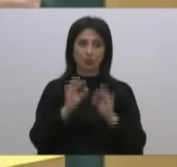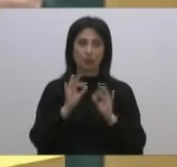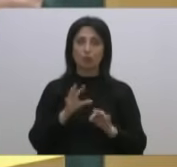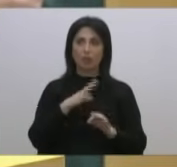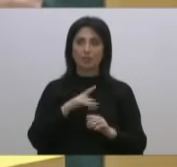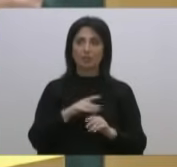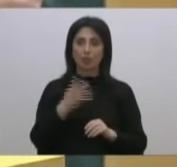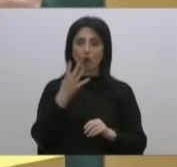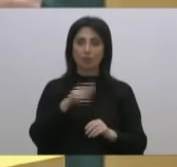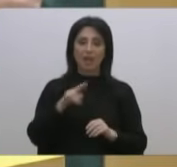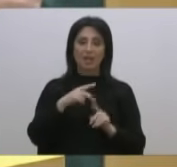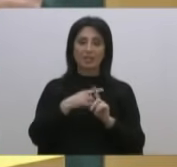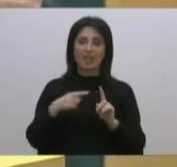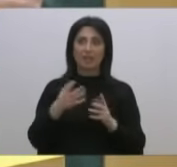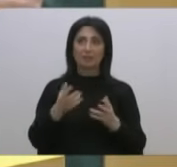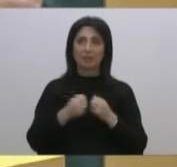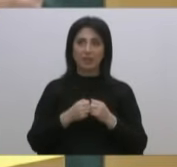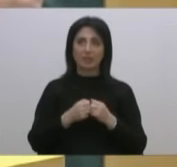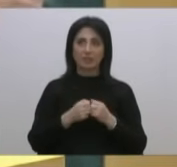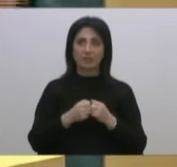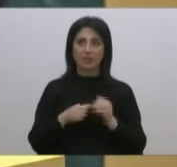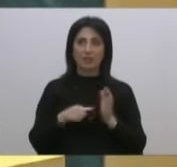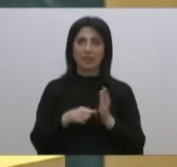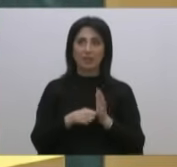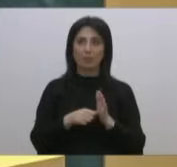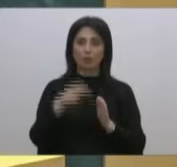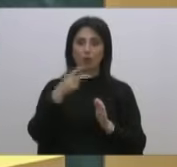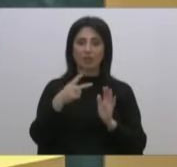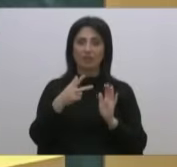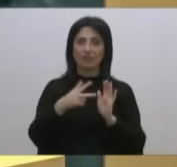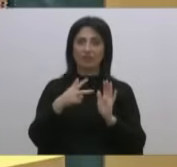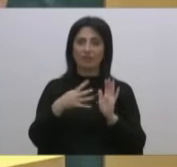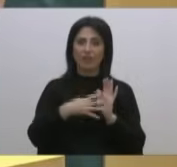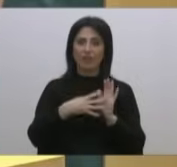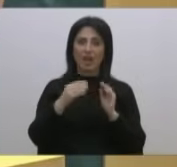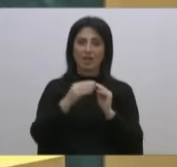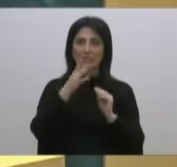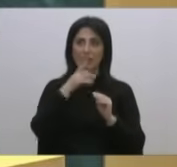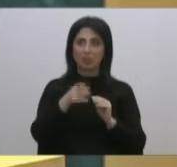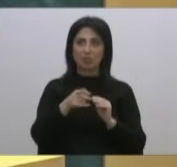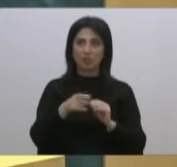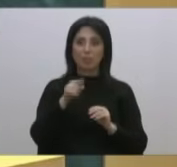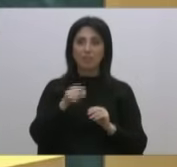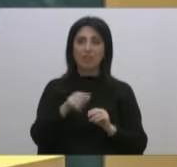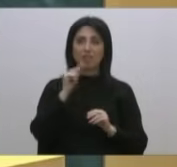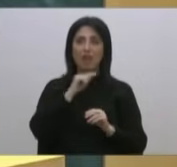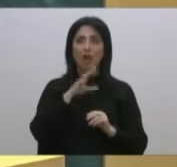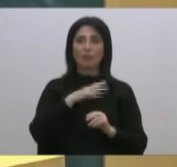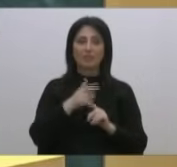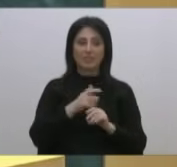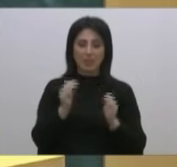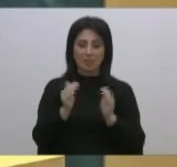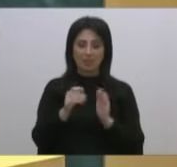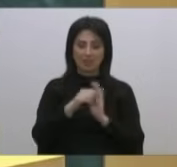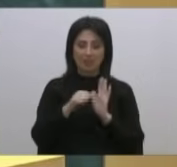sorat itkva ro 4 miliard nakhevari miigres dakhmareba 2008-2009 tslebshi. Da mașină economică, ecol